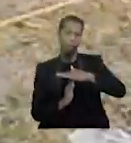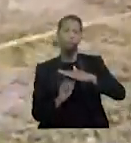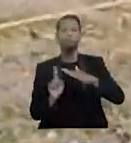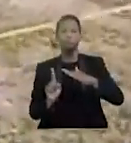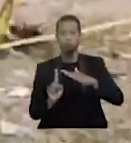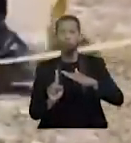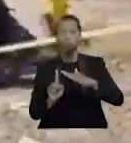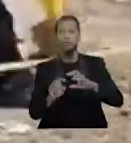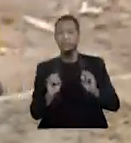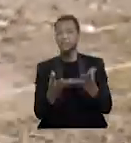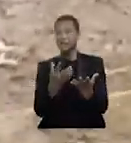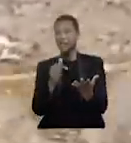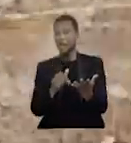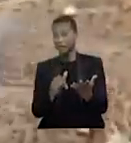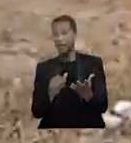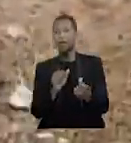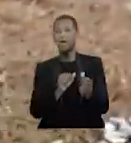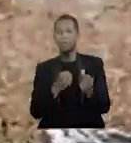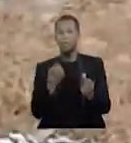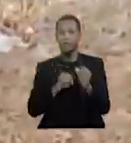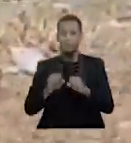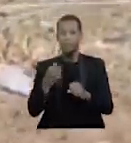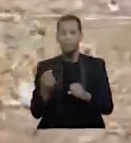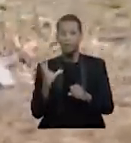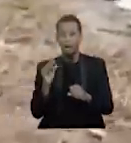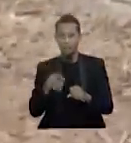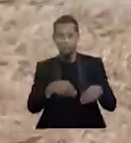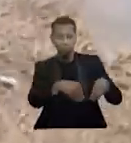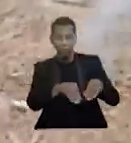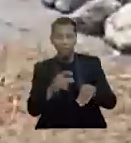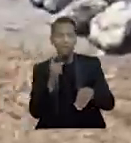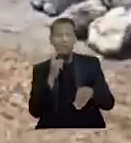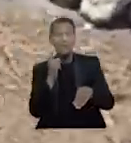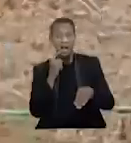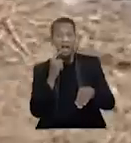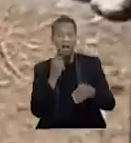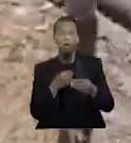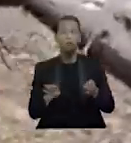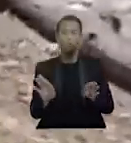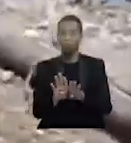ambruknya wahana, kegiatan pasar malam dan bazar Maulid Nabi Muhammad di wilayah Blega ditutup oleh